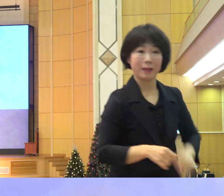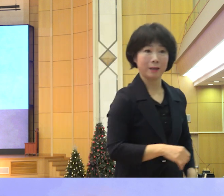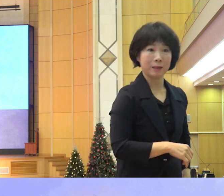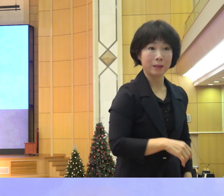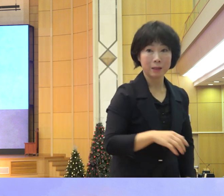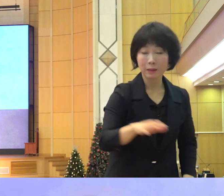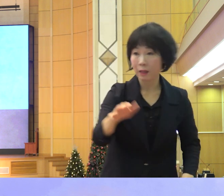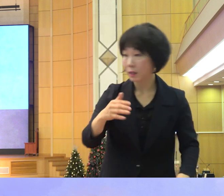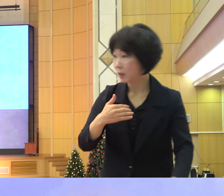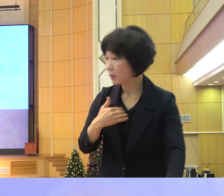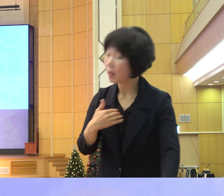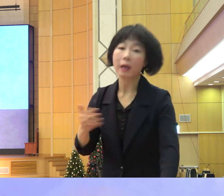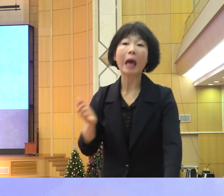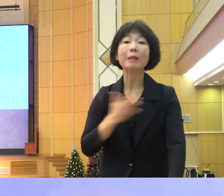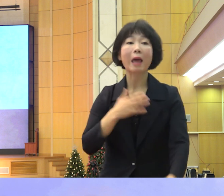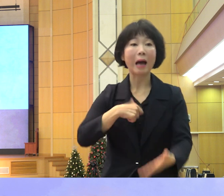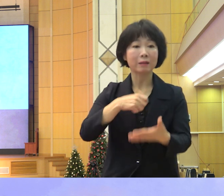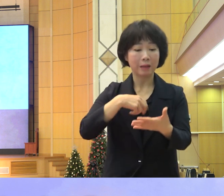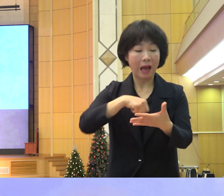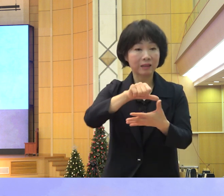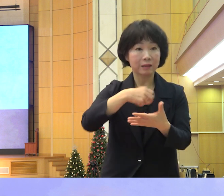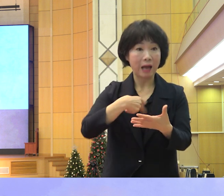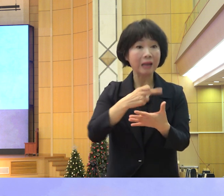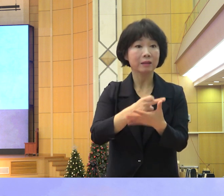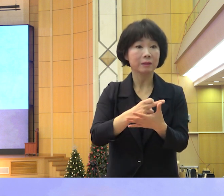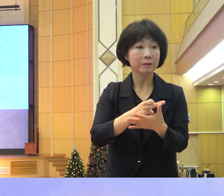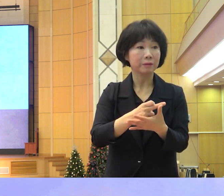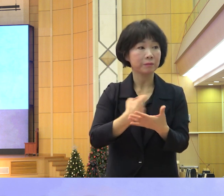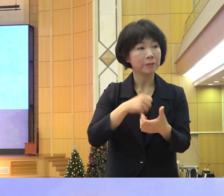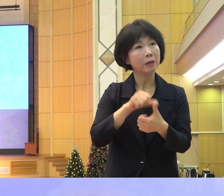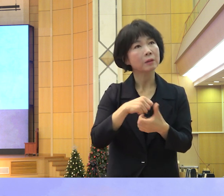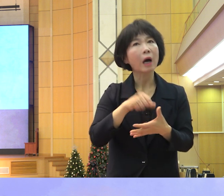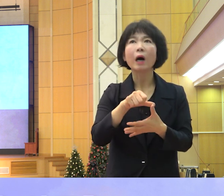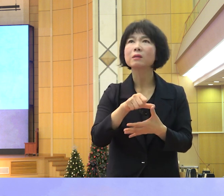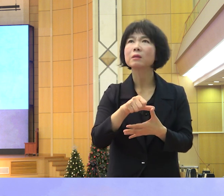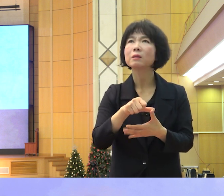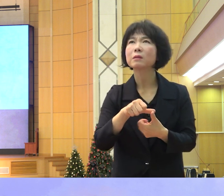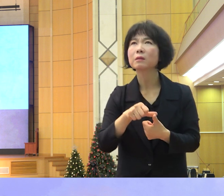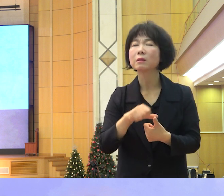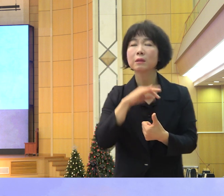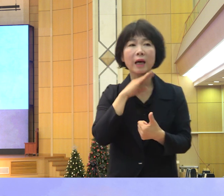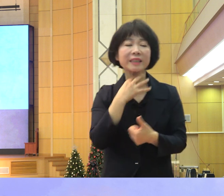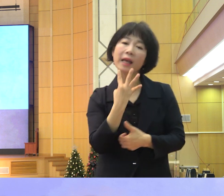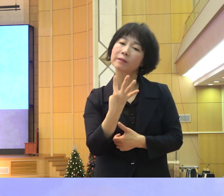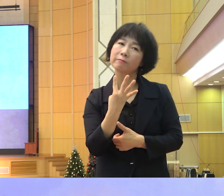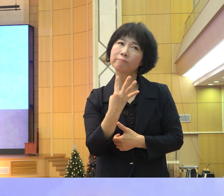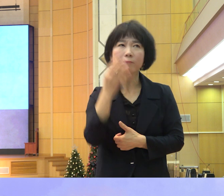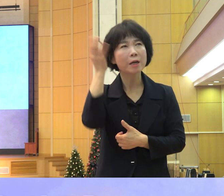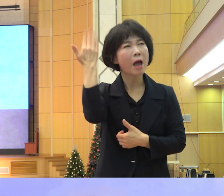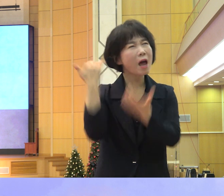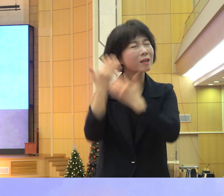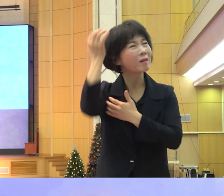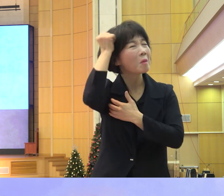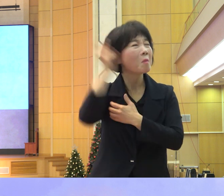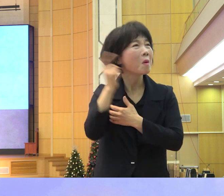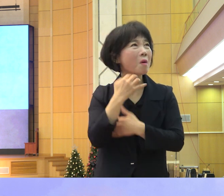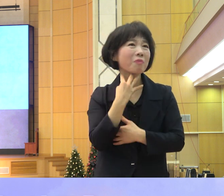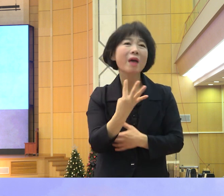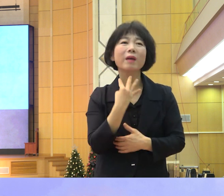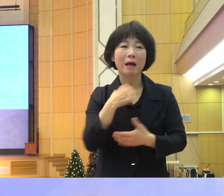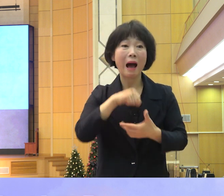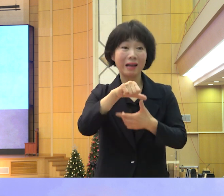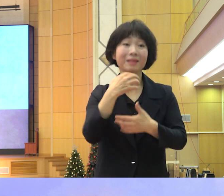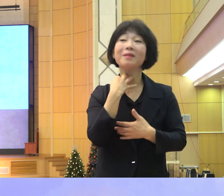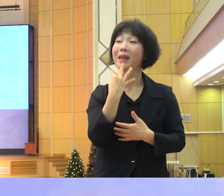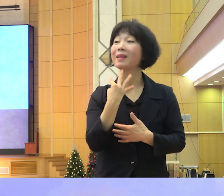우리 사무엘 목사가 글쎄 4살 땐가, 제 기억에 그래요. 한 4살 때쯤 된 것